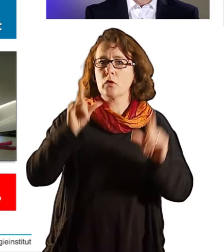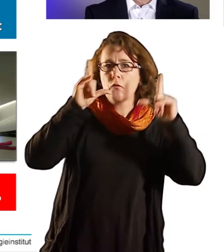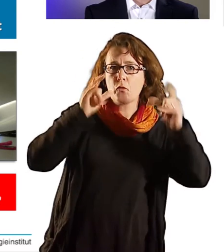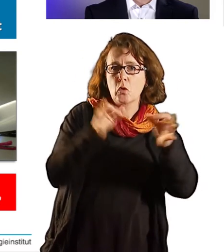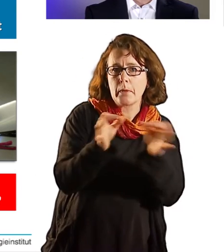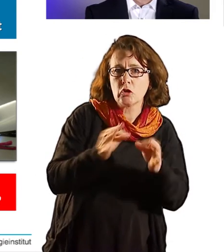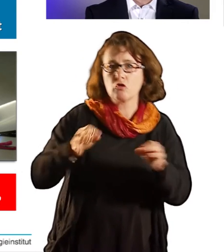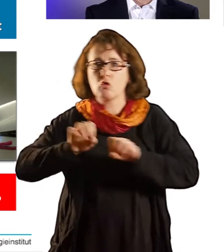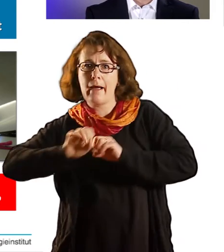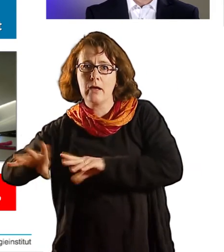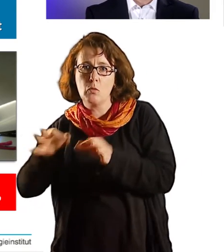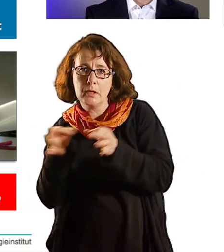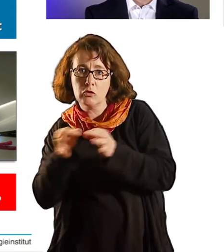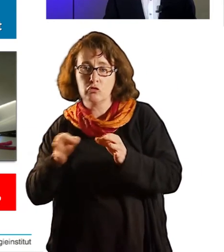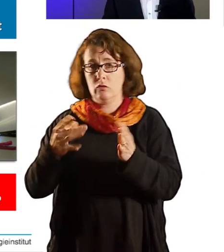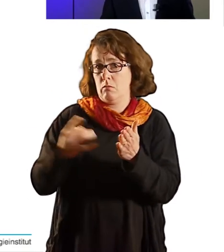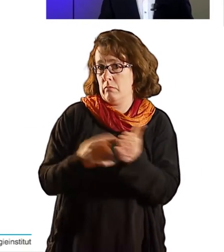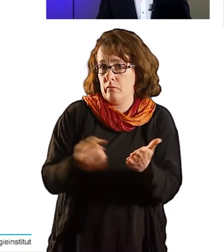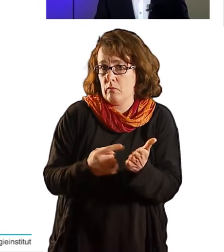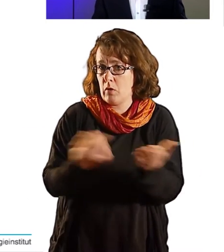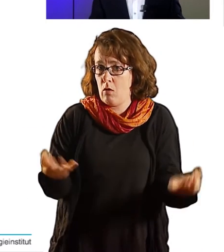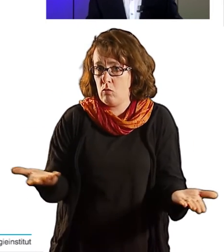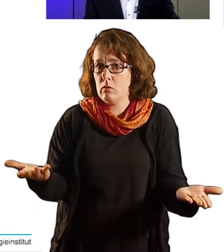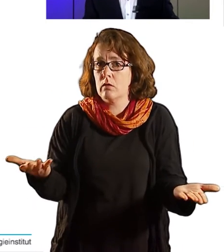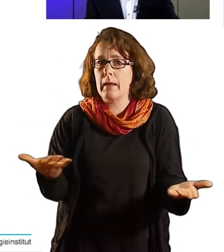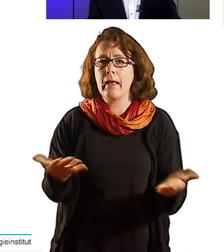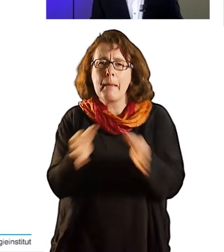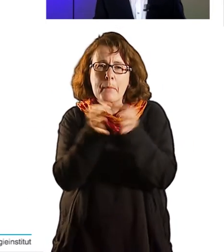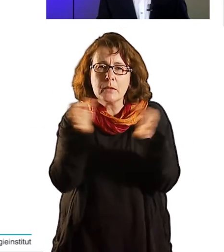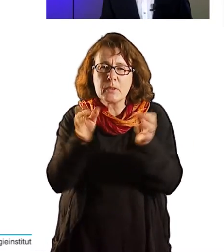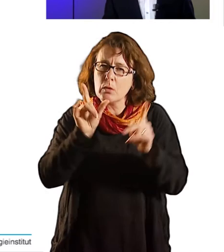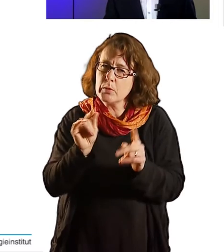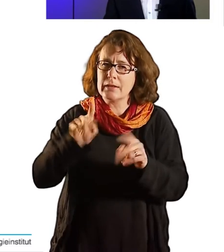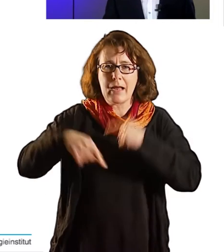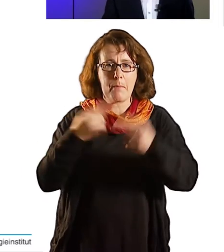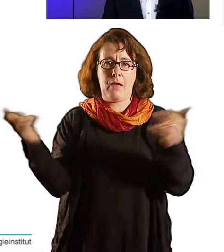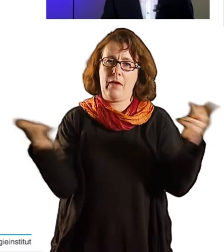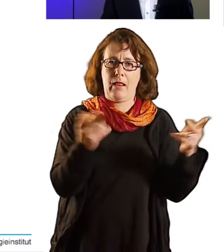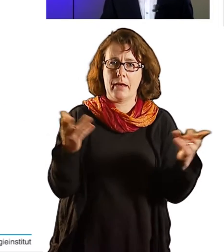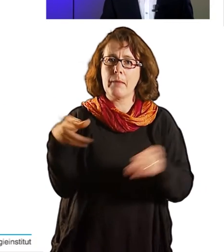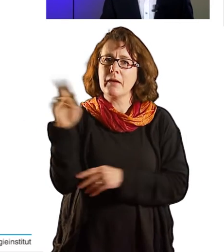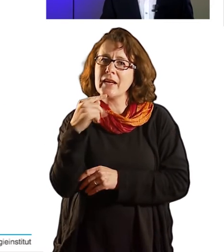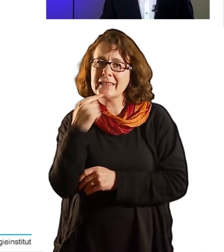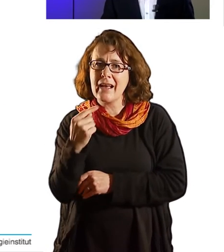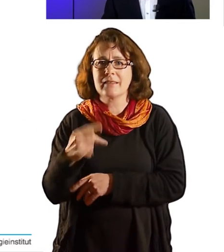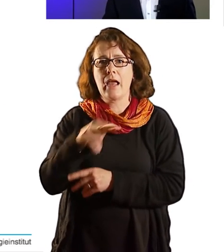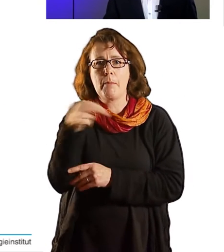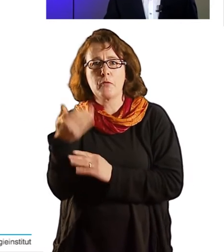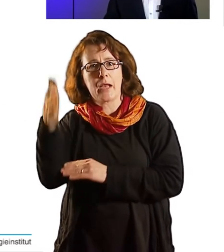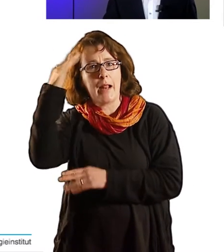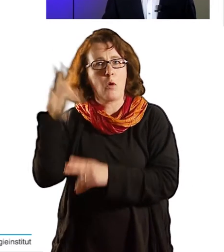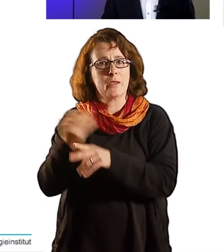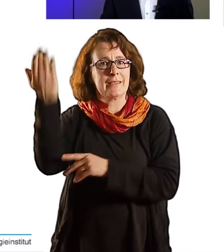und radiometrische Messmethoden erforderlich. Messen heißt stets vergleichen. Dieses Zitat stammt von Hermann von Helmholtz aus dem